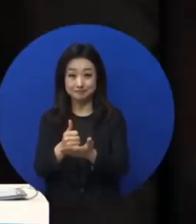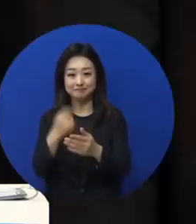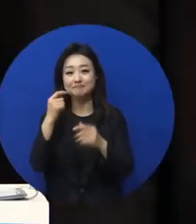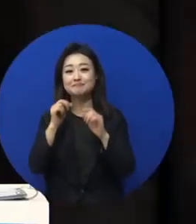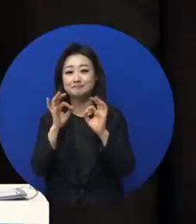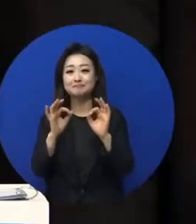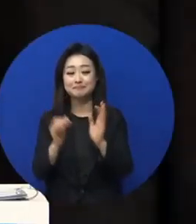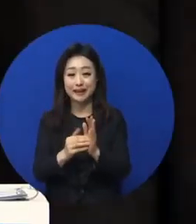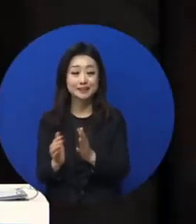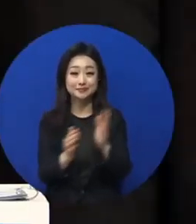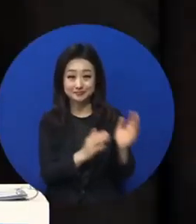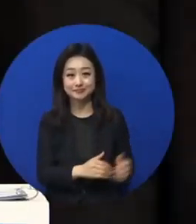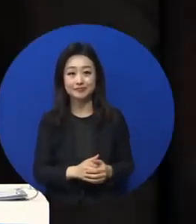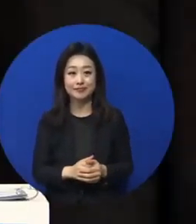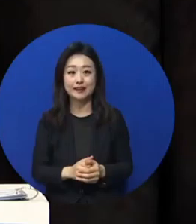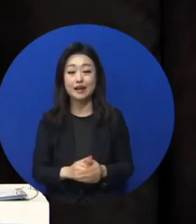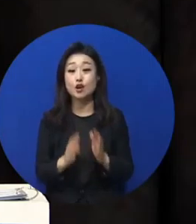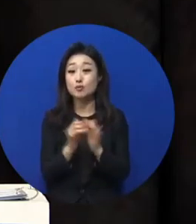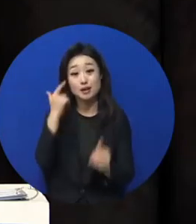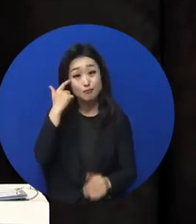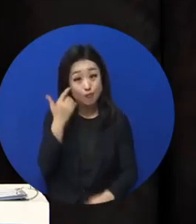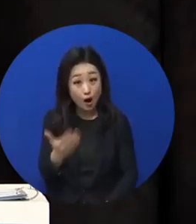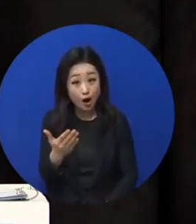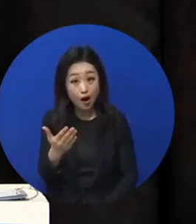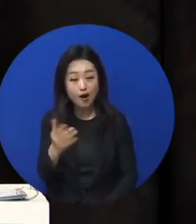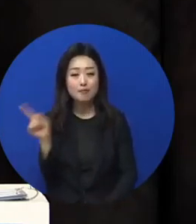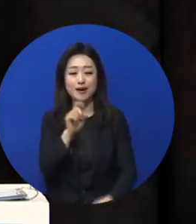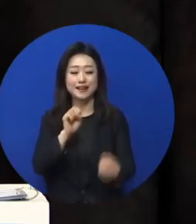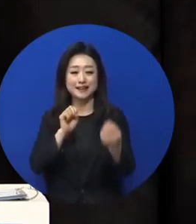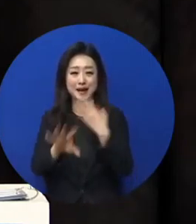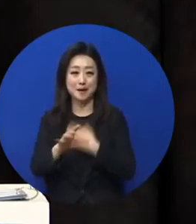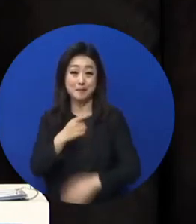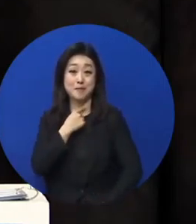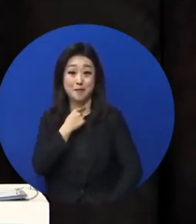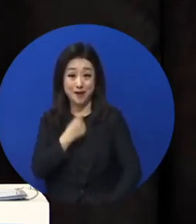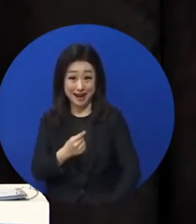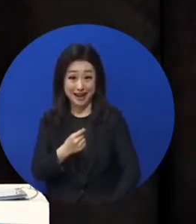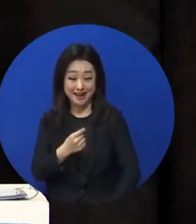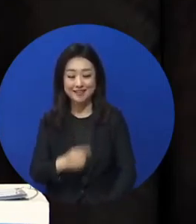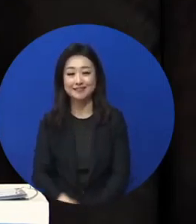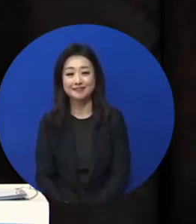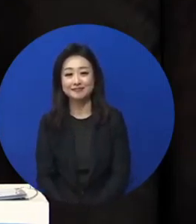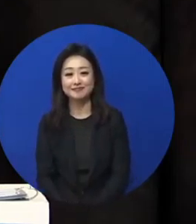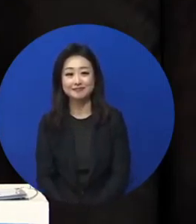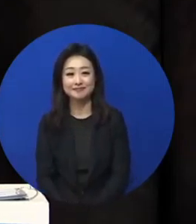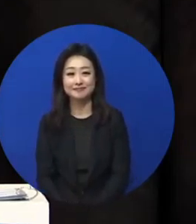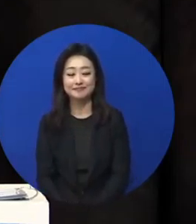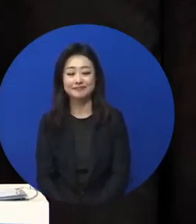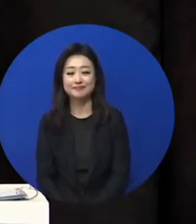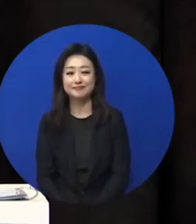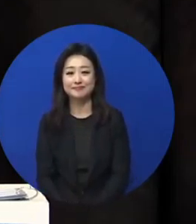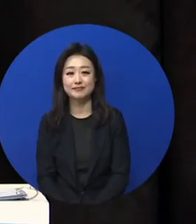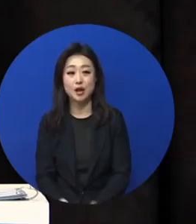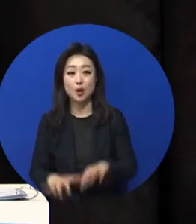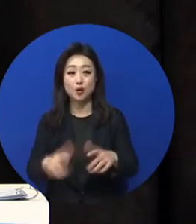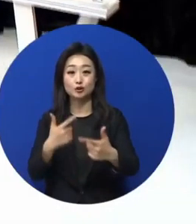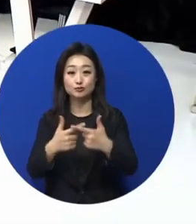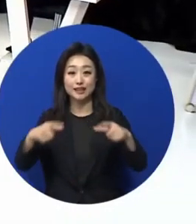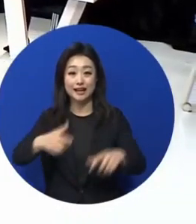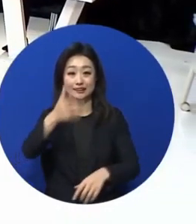면접을 진행하겠습니다. 자, 국민이 묻는다면 그 무엇이든 답하겠다고 다짐하신 분들입니다. 먼저 오늘